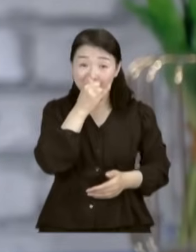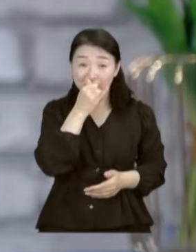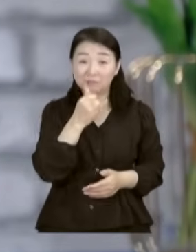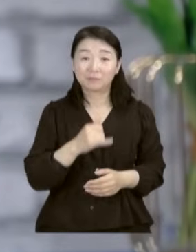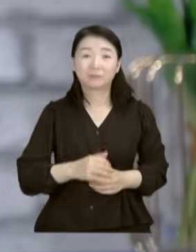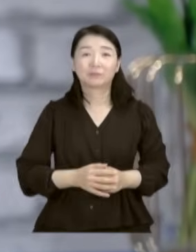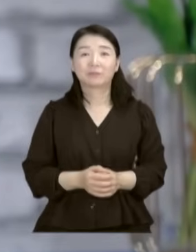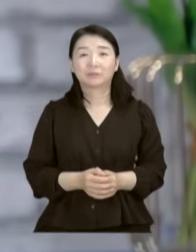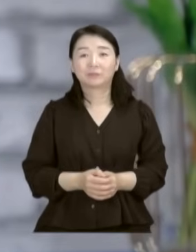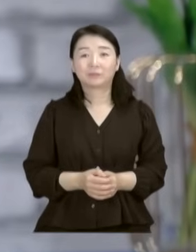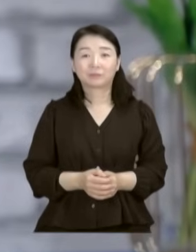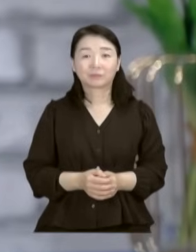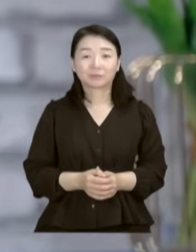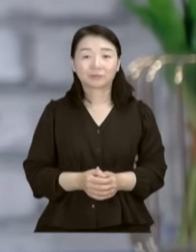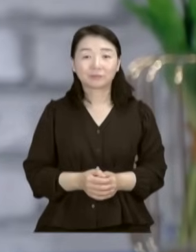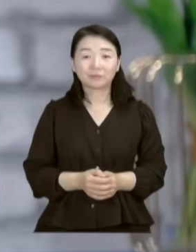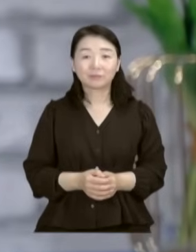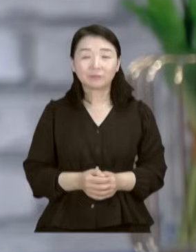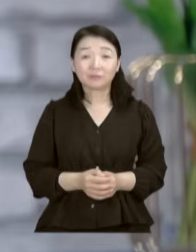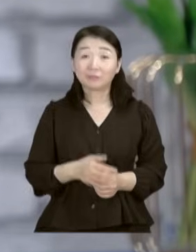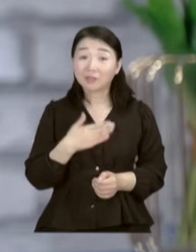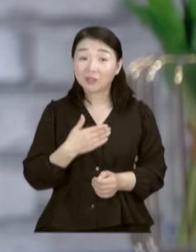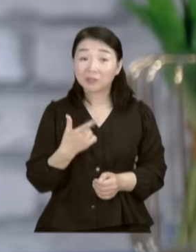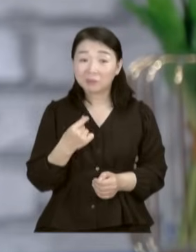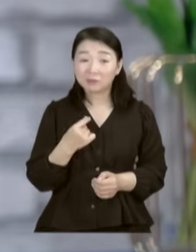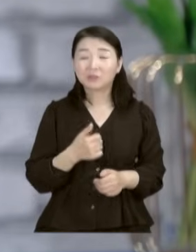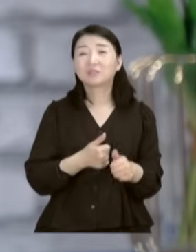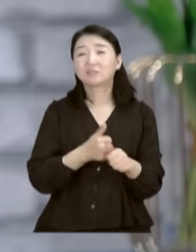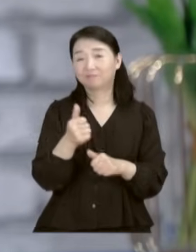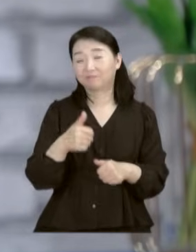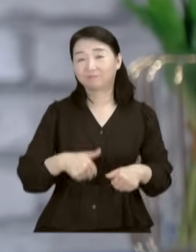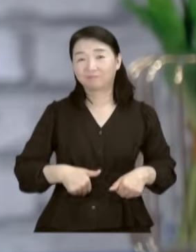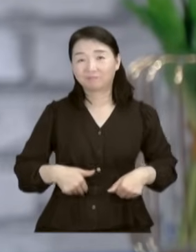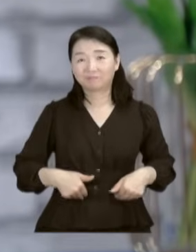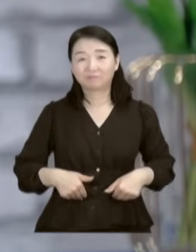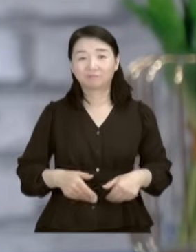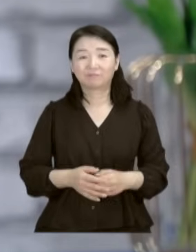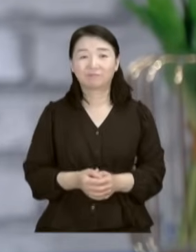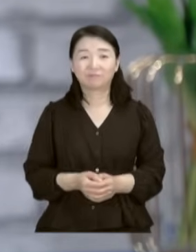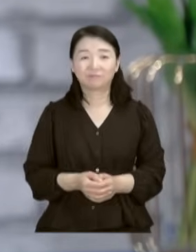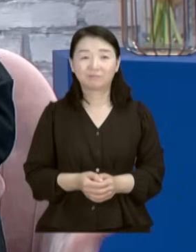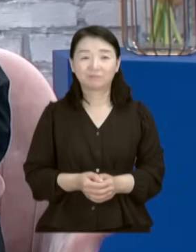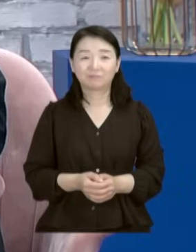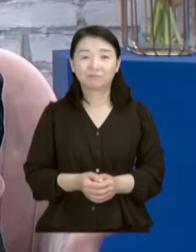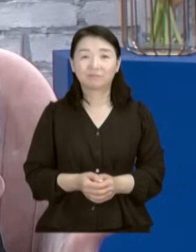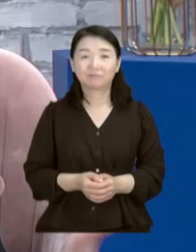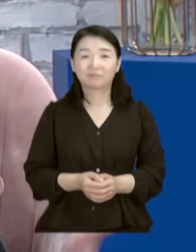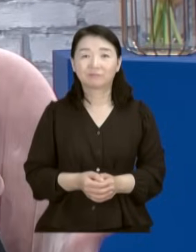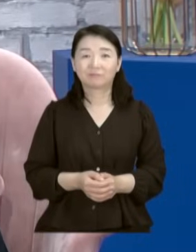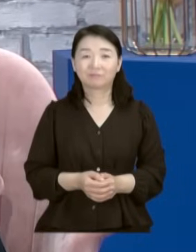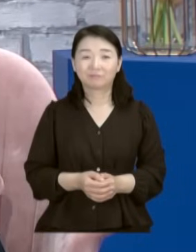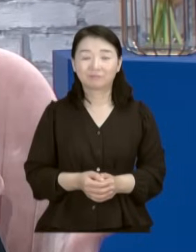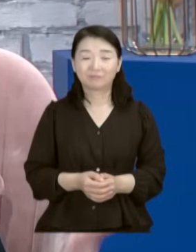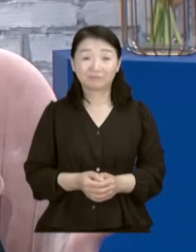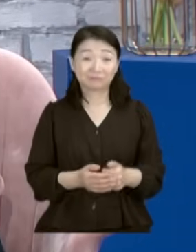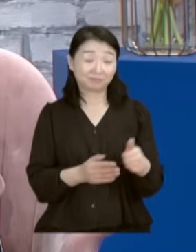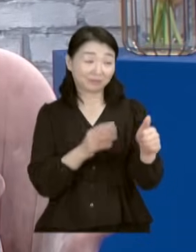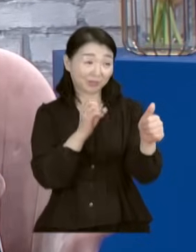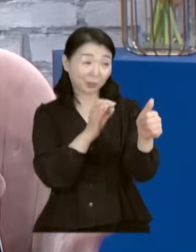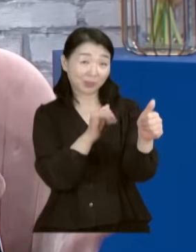사실은 그걸 알면서도 그거는 우리가 이겨내야 되겠죠 우리 저